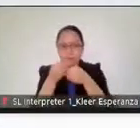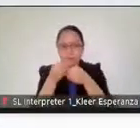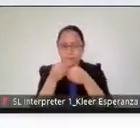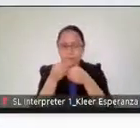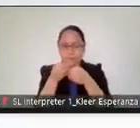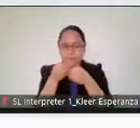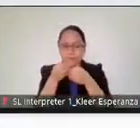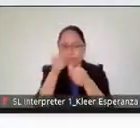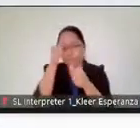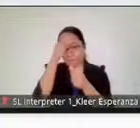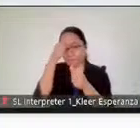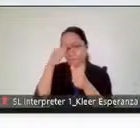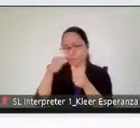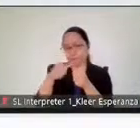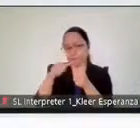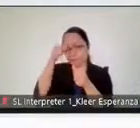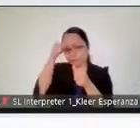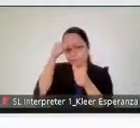Pakasaritaan.